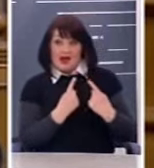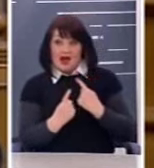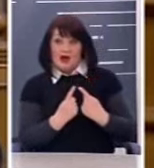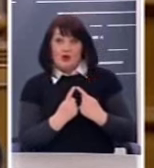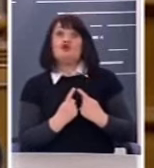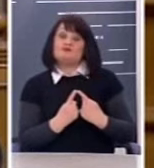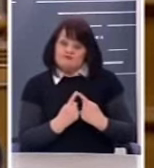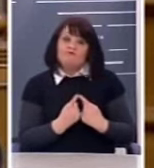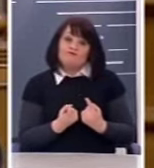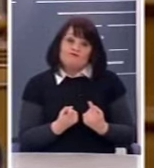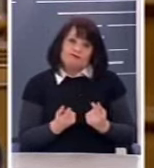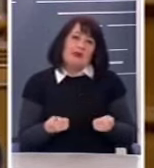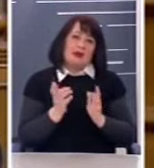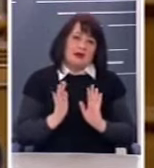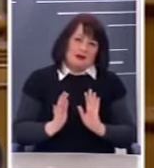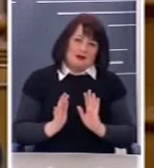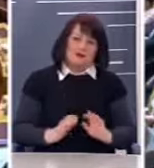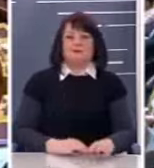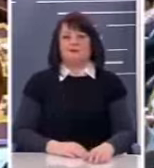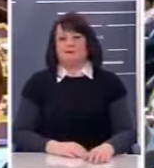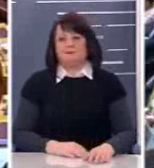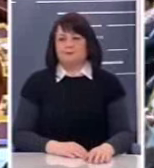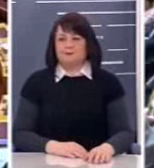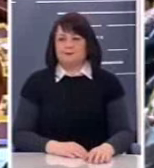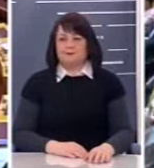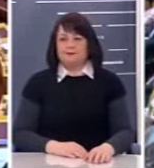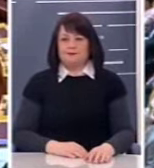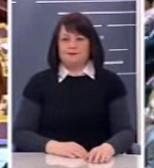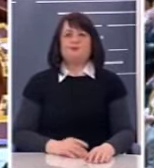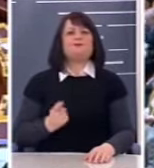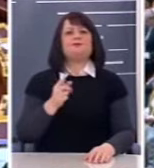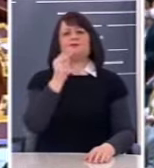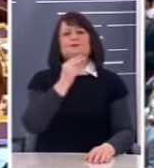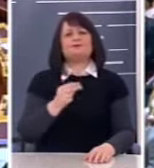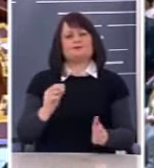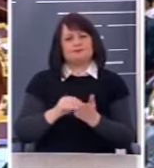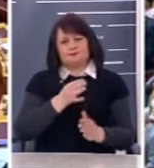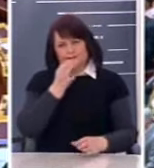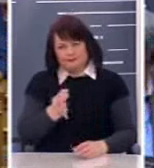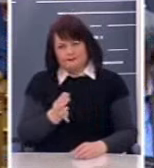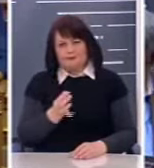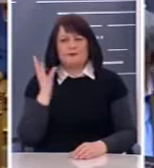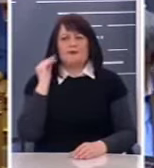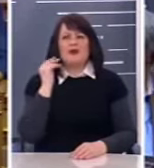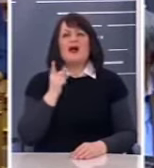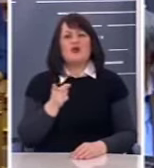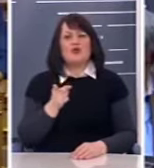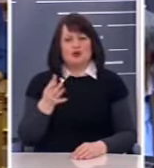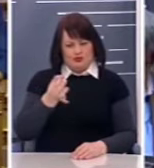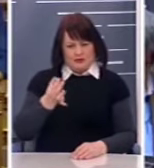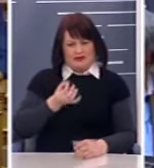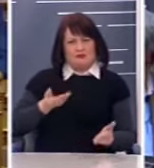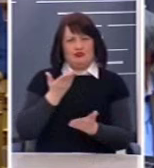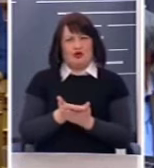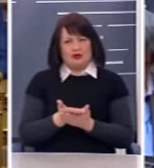μας, δυστυχώς δεν διεξάγεται. Έρχομαι τώρα στα άλλα θέματα. Να πω επίσης ότι ακούω την άποψή σας και την πρότασή